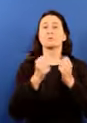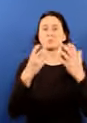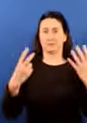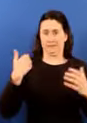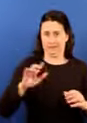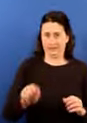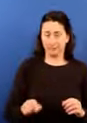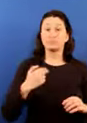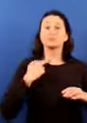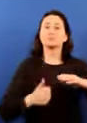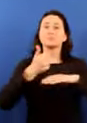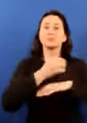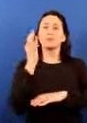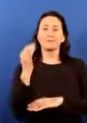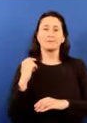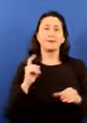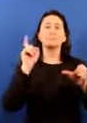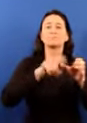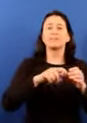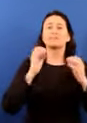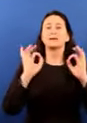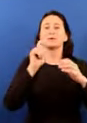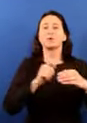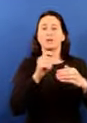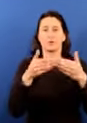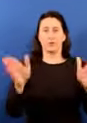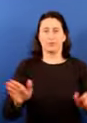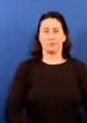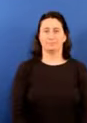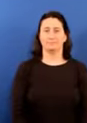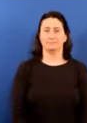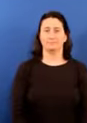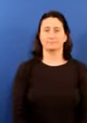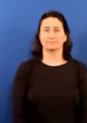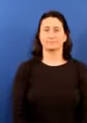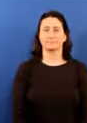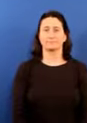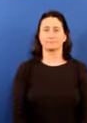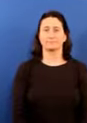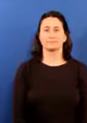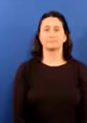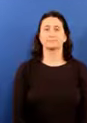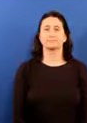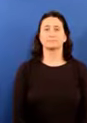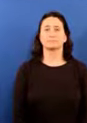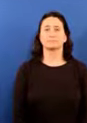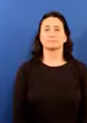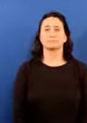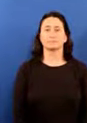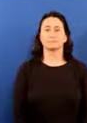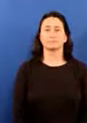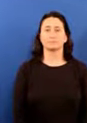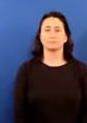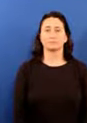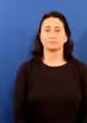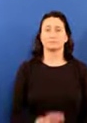bek azoka existitzeari zeren ark esandakoaren arabera. Existituko bez balitz, ez litzateke existituko makina erremitaren bi urteko